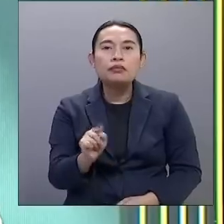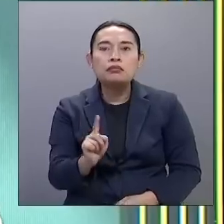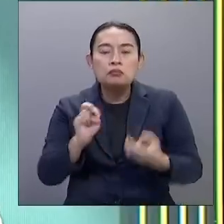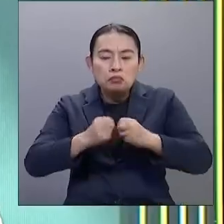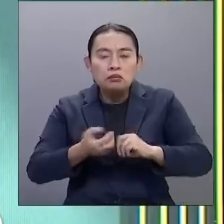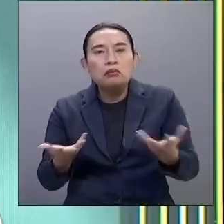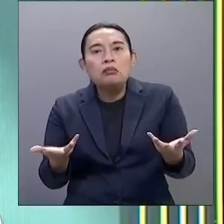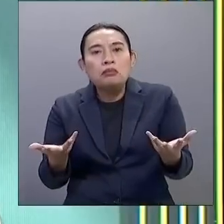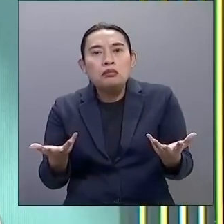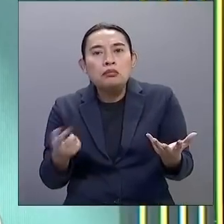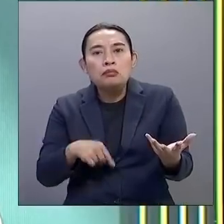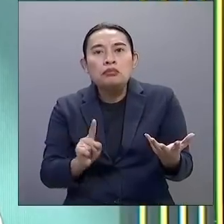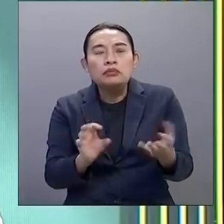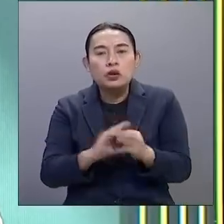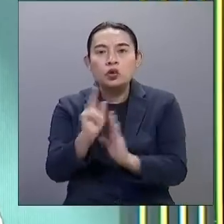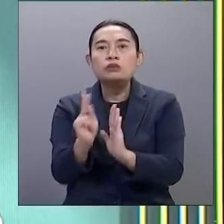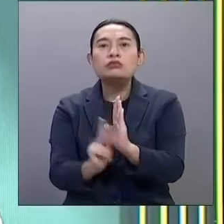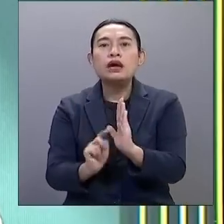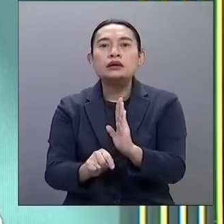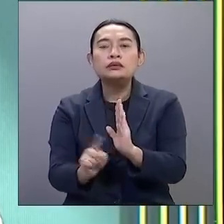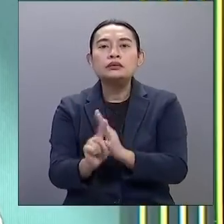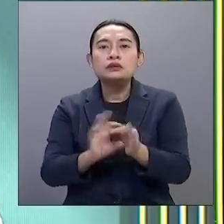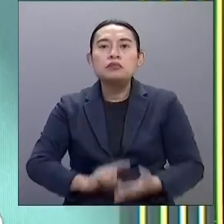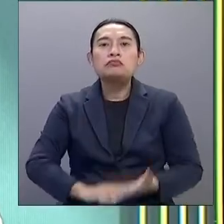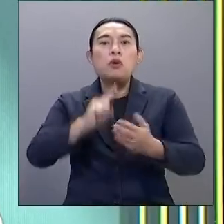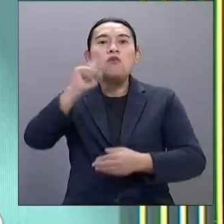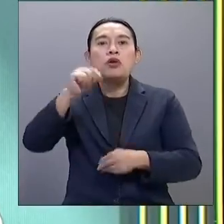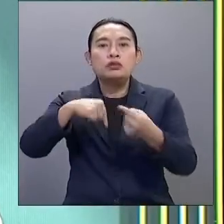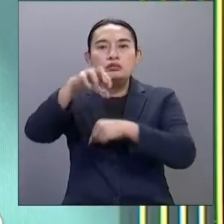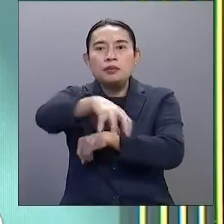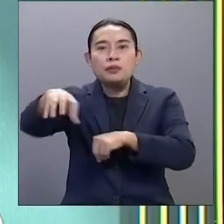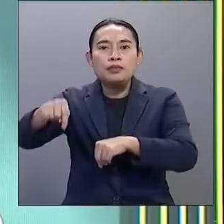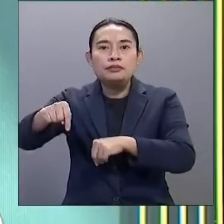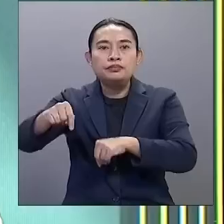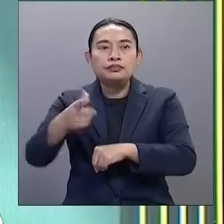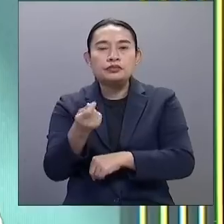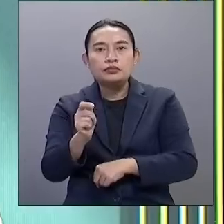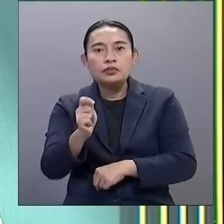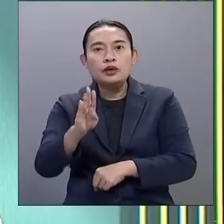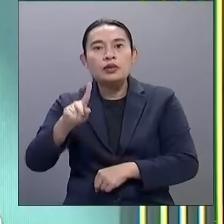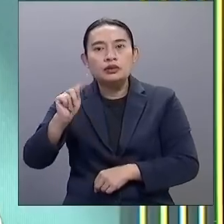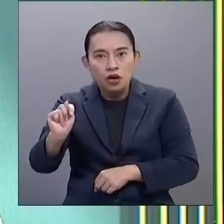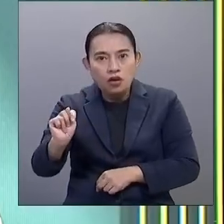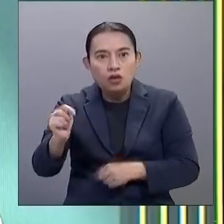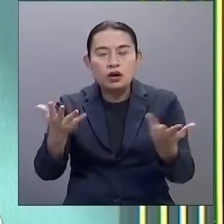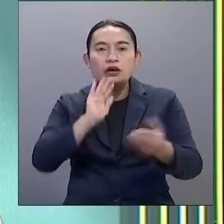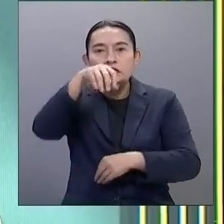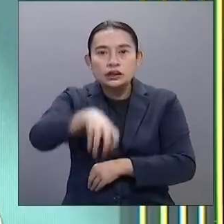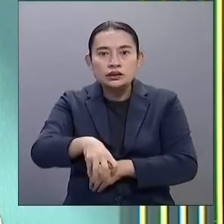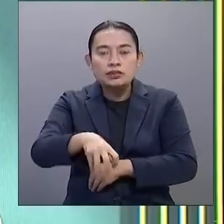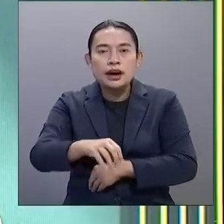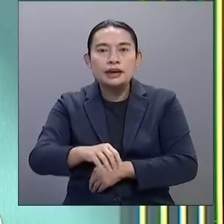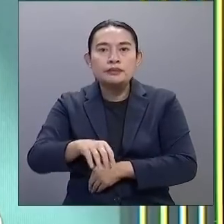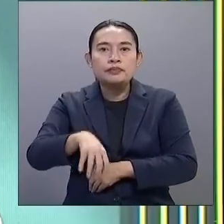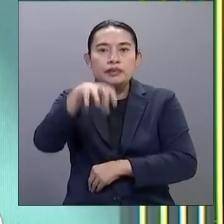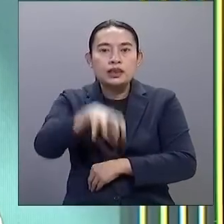ะต้องอาศัยช่องทางทางกฎหมายนะครับเช่นไปร้องเรียนตามหน่วยงานองค์การบริหารส่วนอบต.เทศบาลปศุสัตว